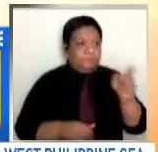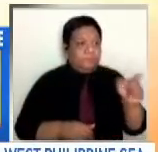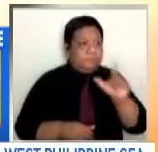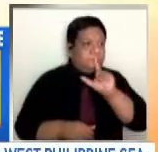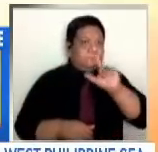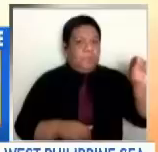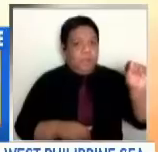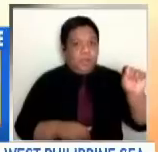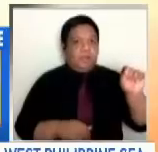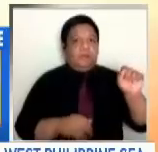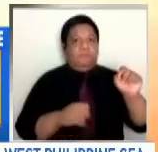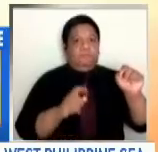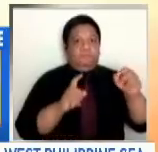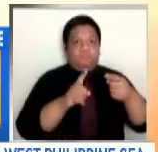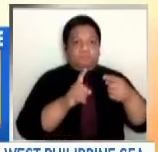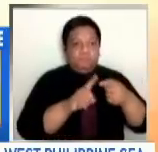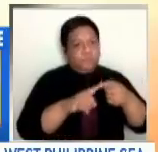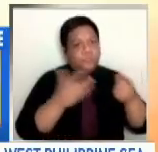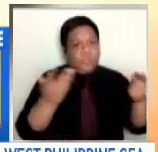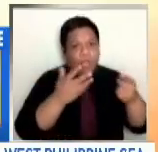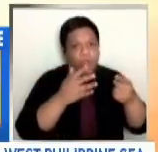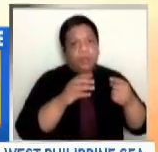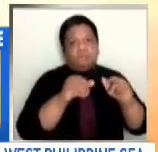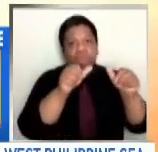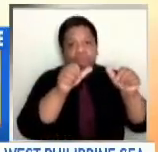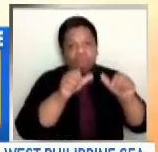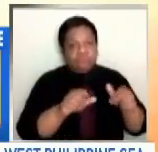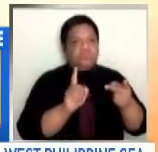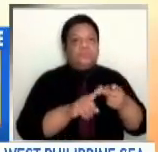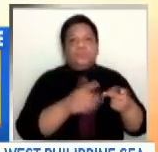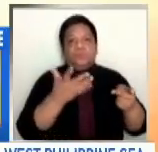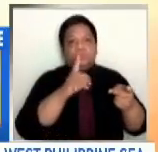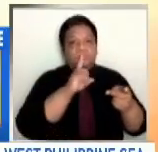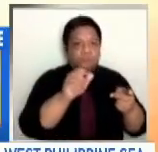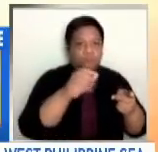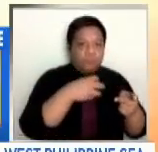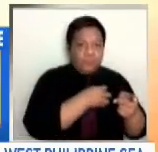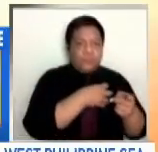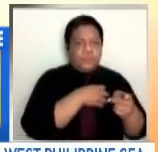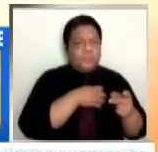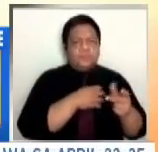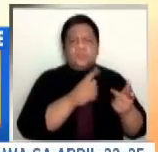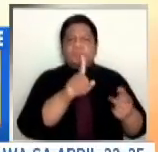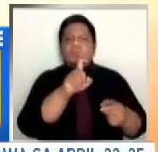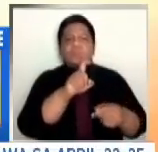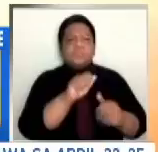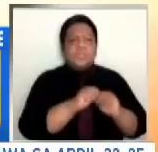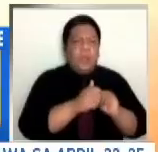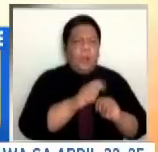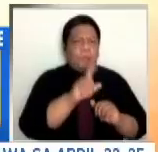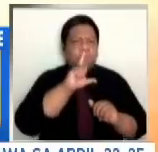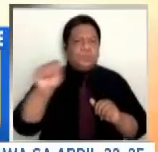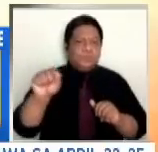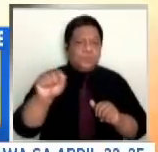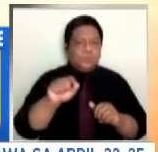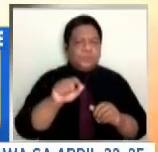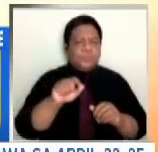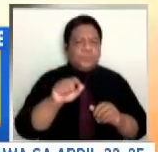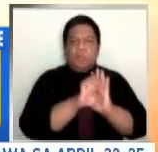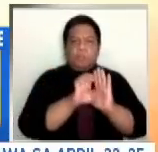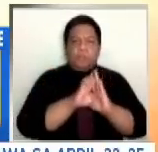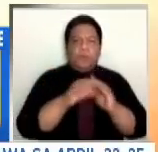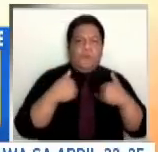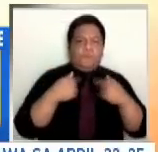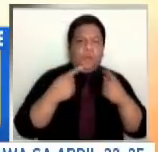mga government agencies. Paano po ba gagawin itong reporting sakaling mabiktima ng cybercrime? Anong maaaring gawing aksyon